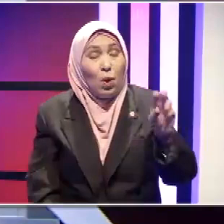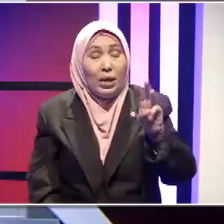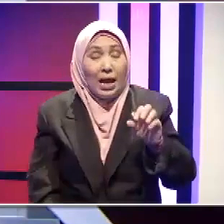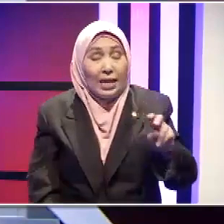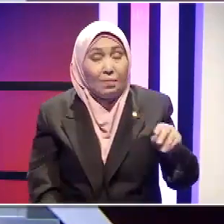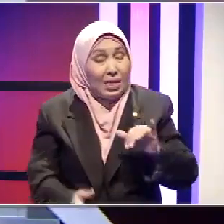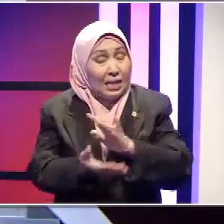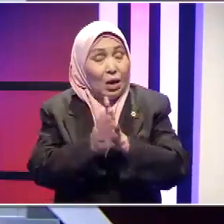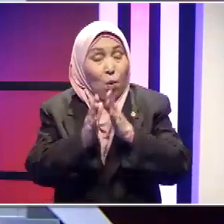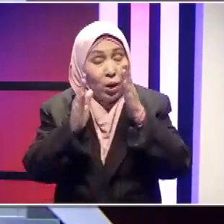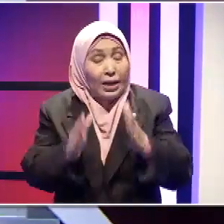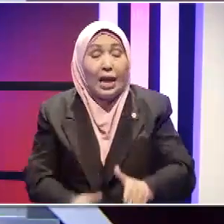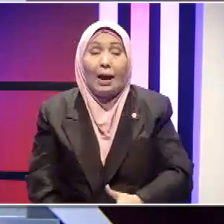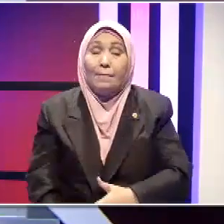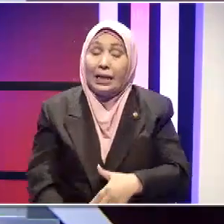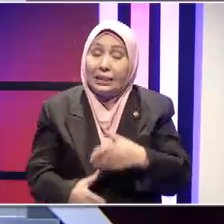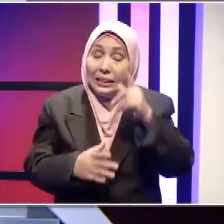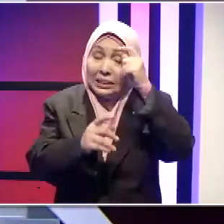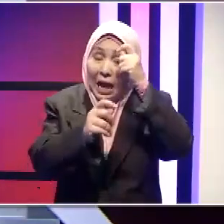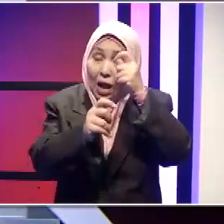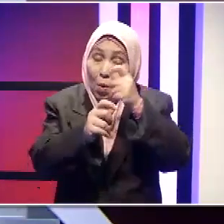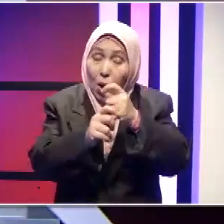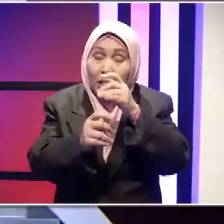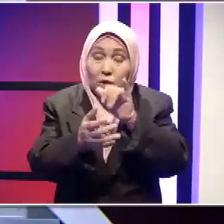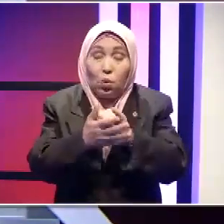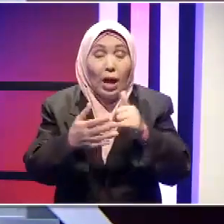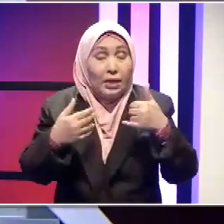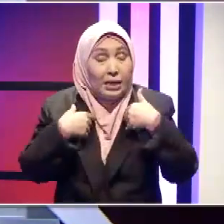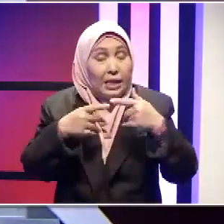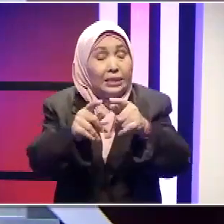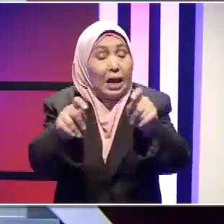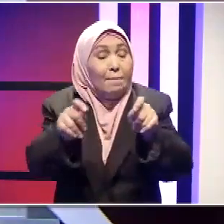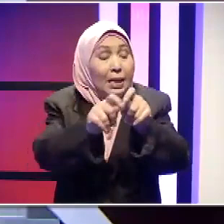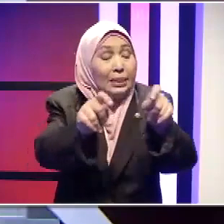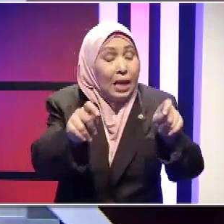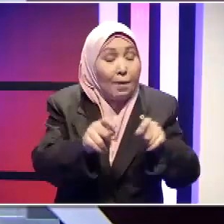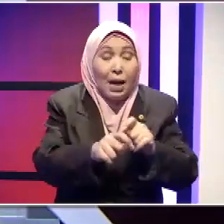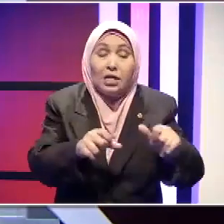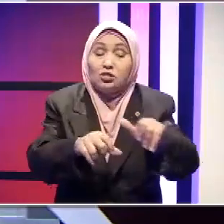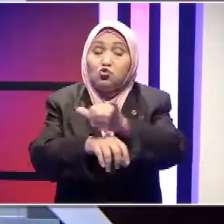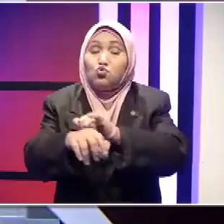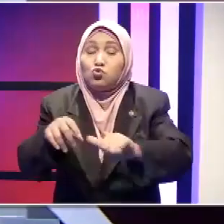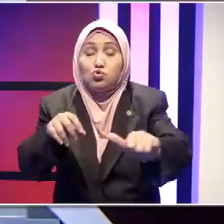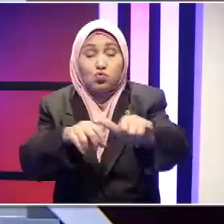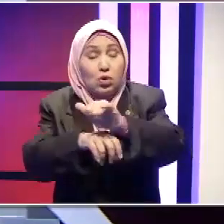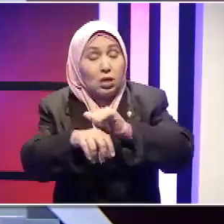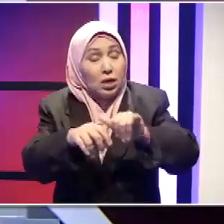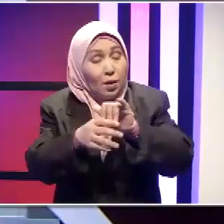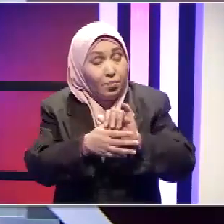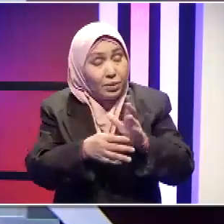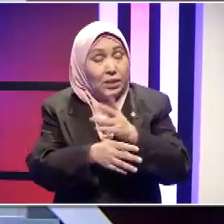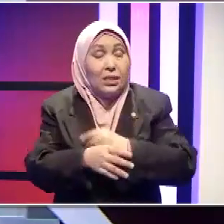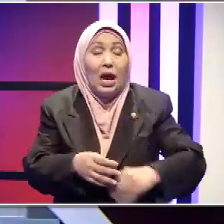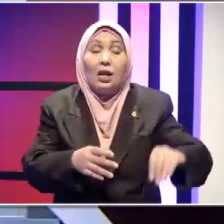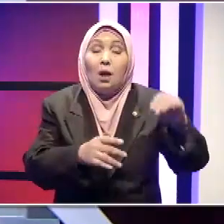ya yaitu Sesungguhnya orang yang bertakwa itu berada di taman-taman surga itu teman-teman soalnya yang penuh dengan Rindang pokoknya dan